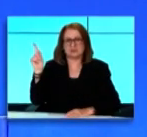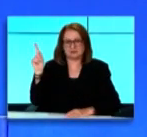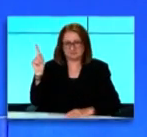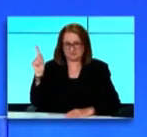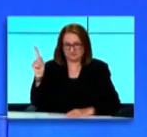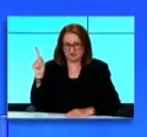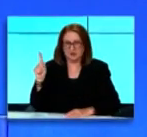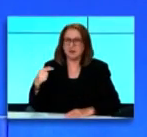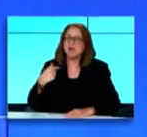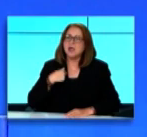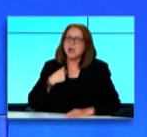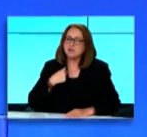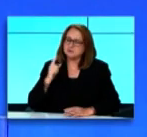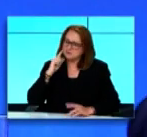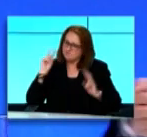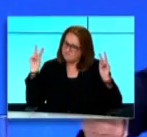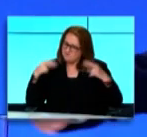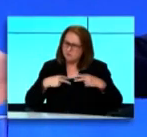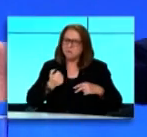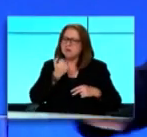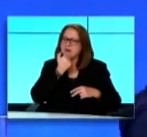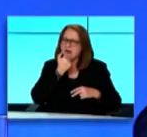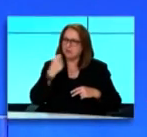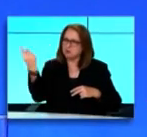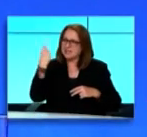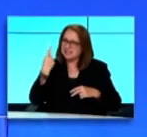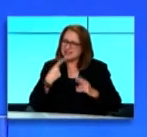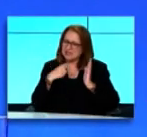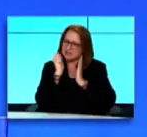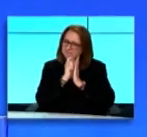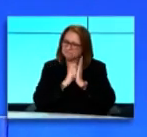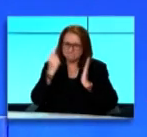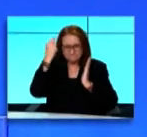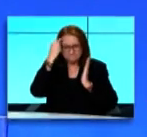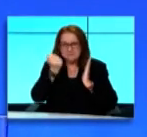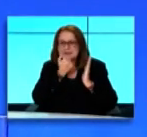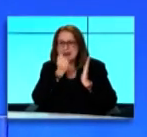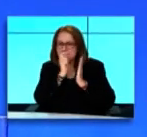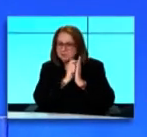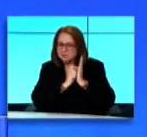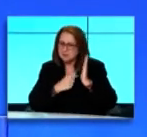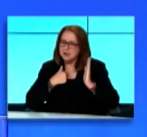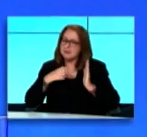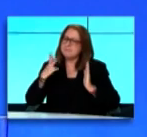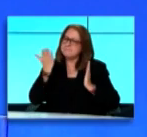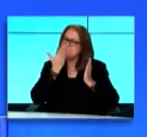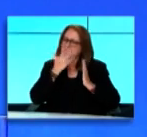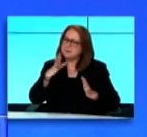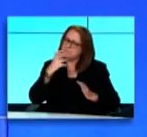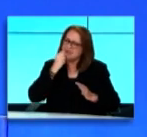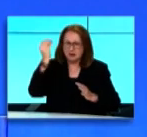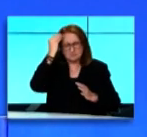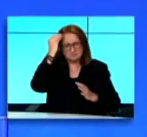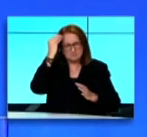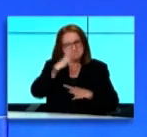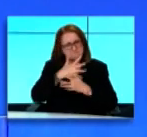μαθήματα νομίζω ότι τα έχουμε ήδη πάρει και φαντάζομαι ότι θα έχουμε την ευκαιρία να μιλήσουμε στη συνέχεια της συνέντευξης για